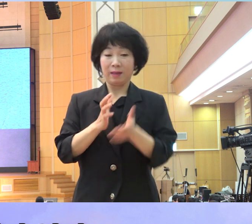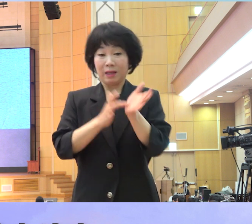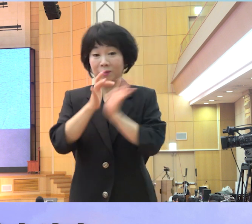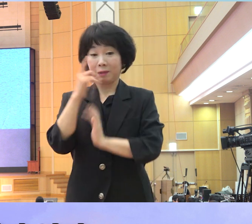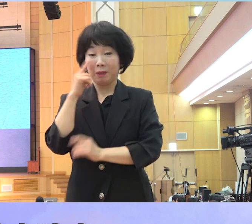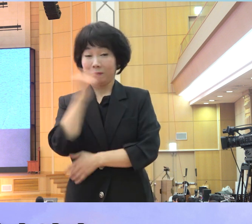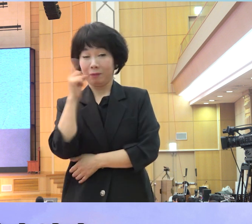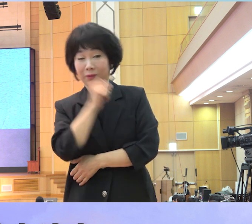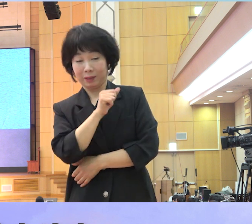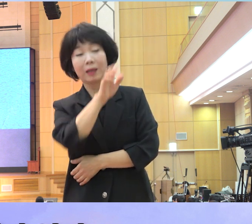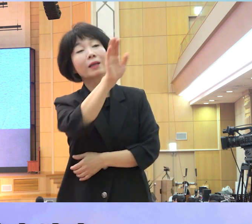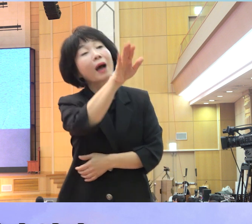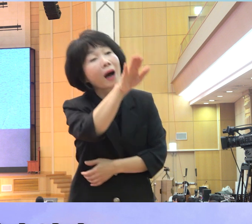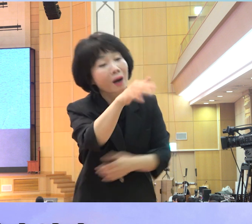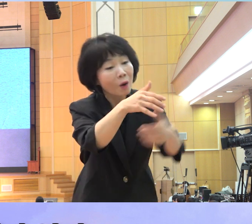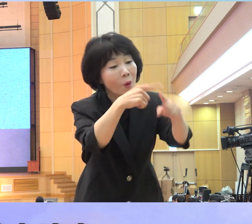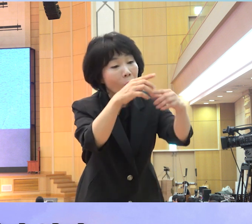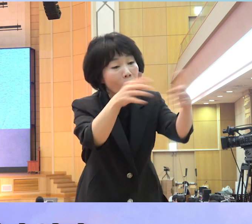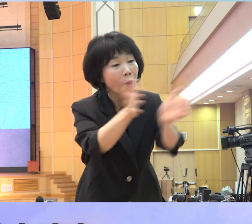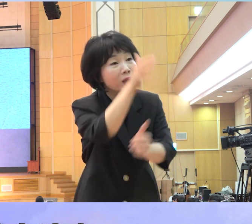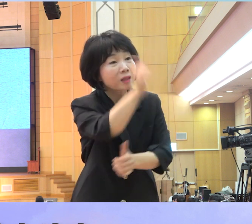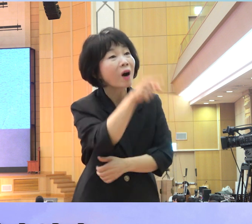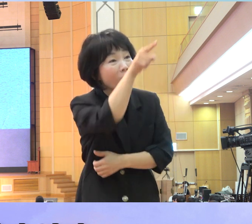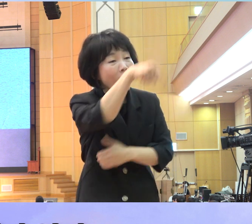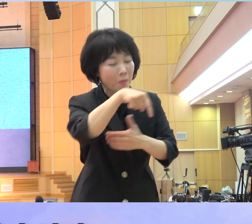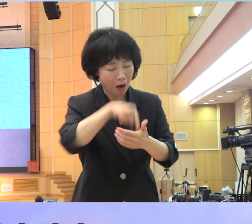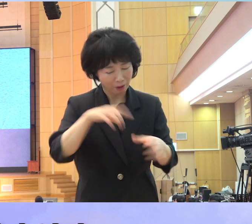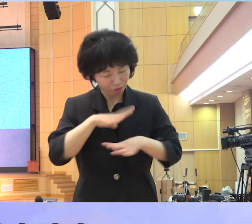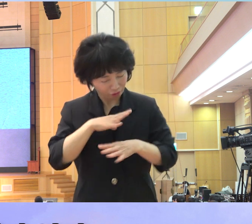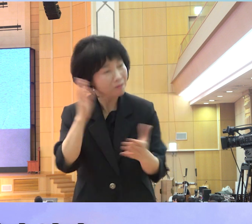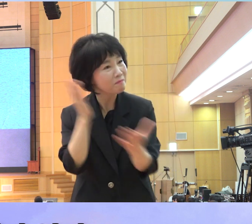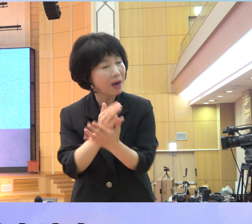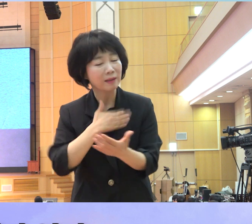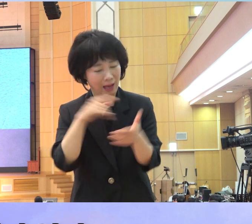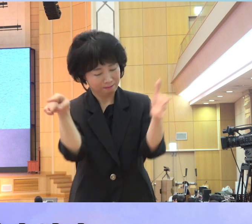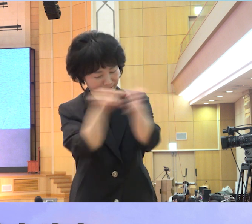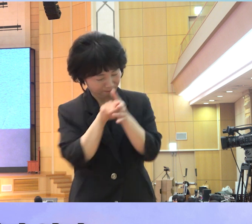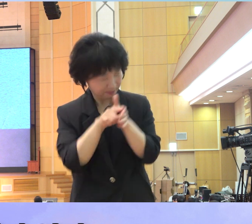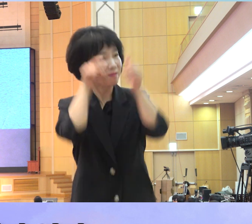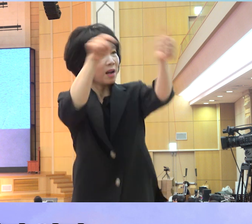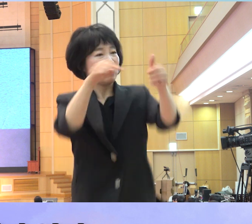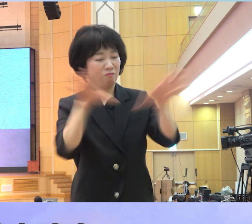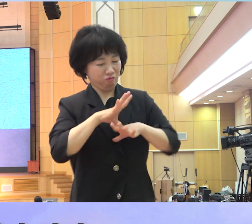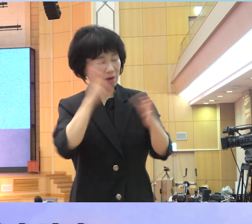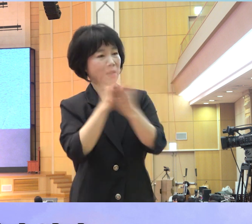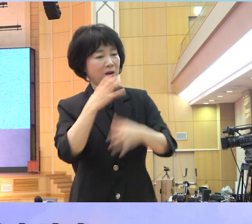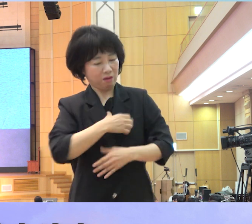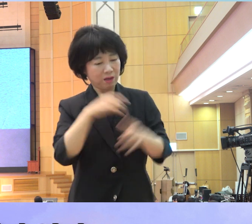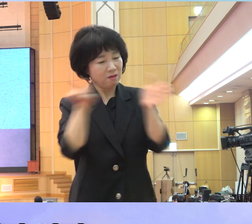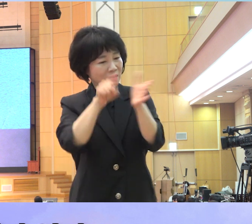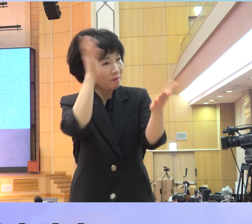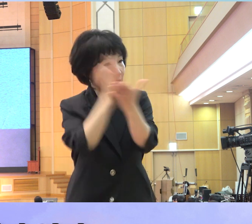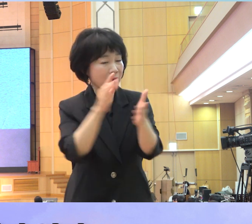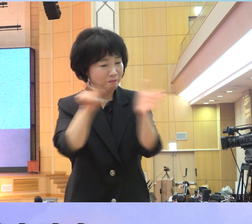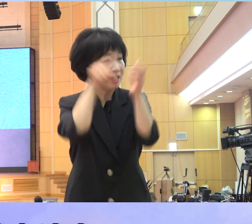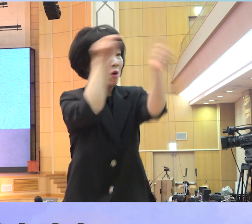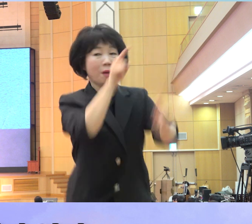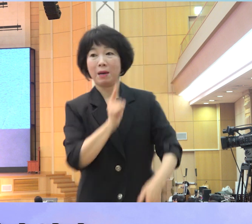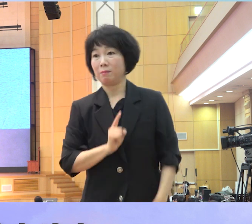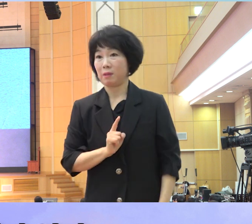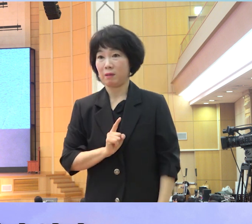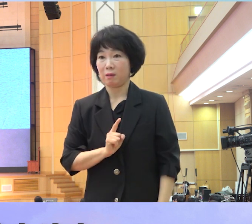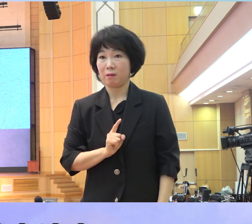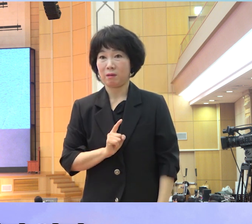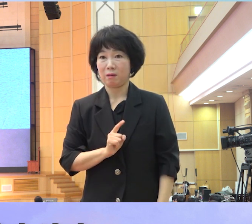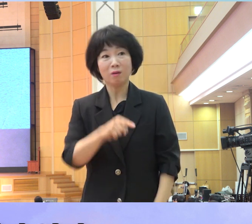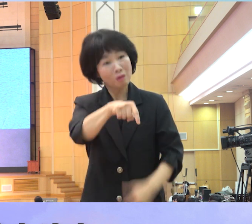건넵니다. 두려워 말고 믿기만 하라. 할렐루야. 왜 이런 말씀을 하셨을까요?